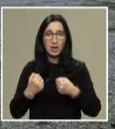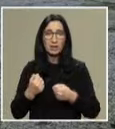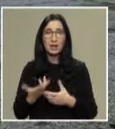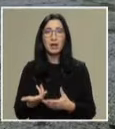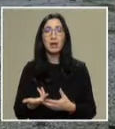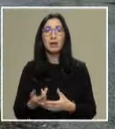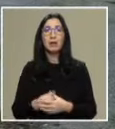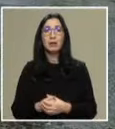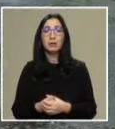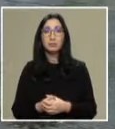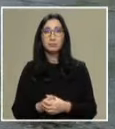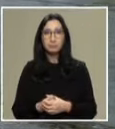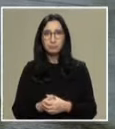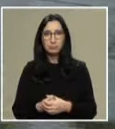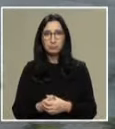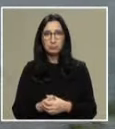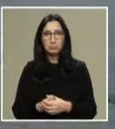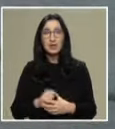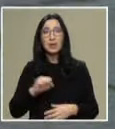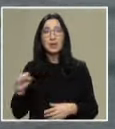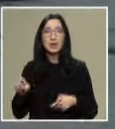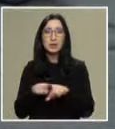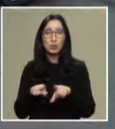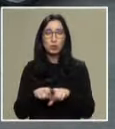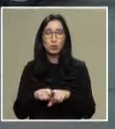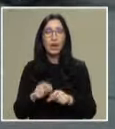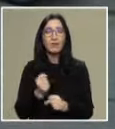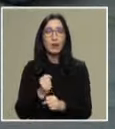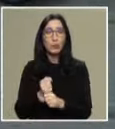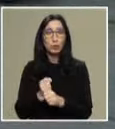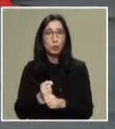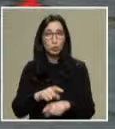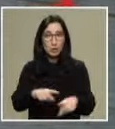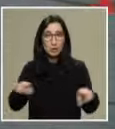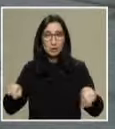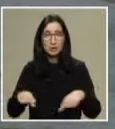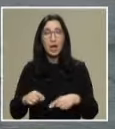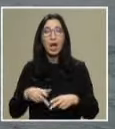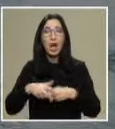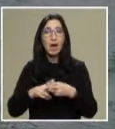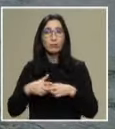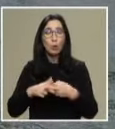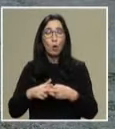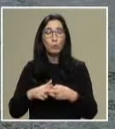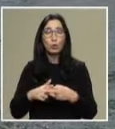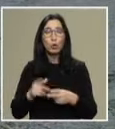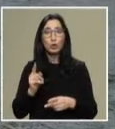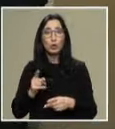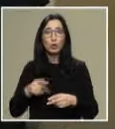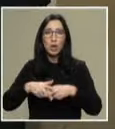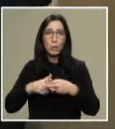в полигона отвън, който ще видим. И също така в работилната стагоре ще автомонтьорите ще ремонтират